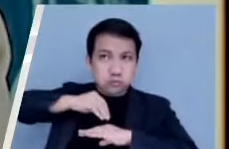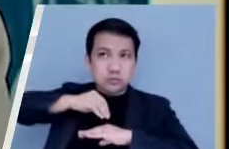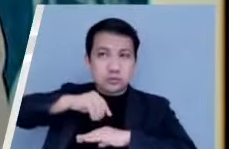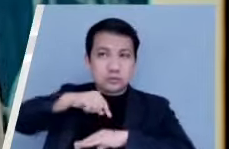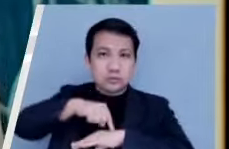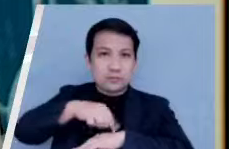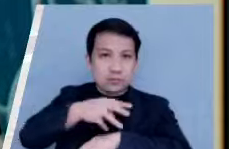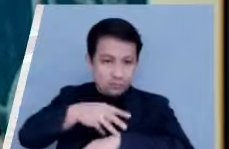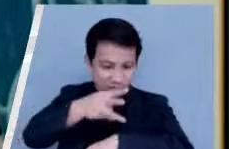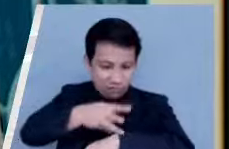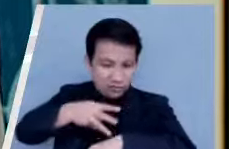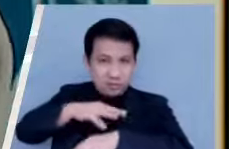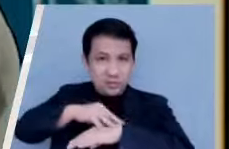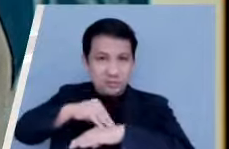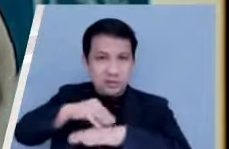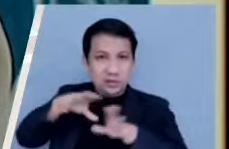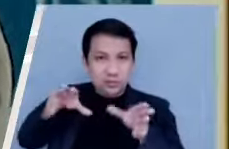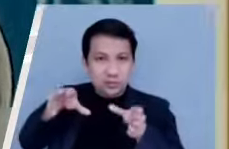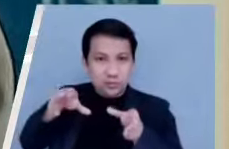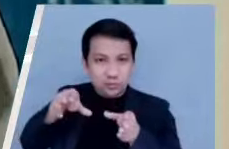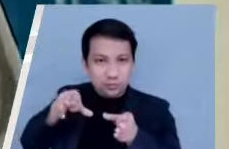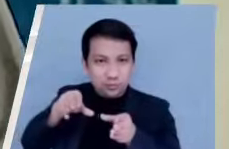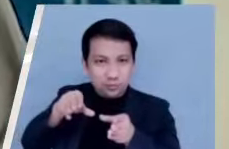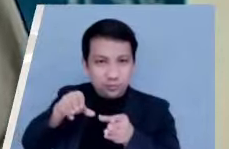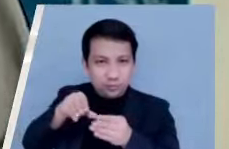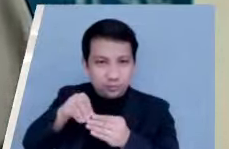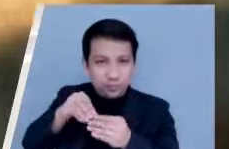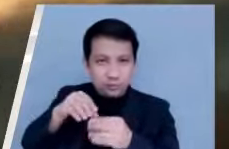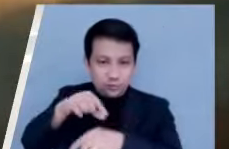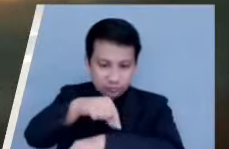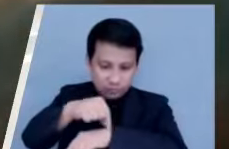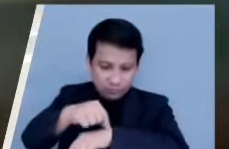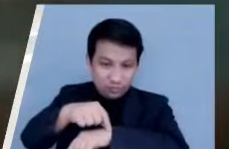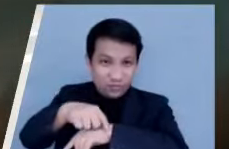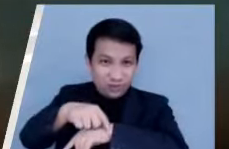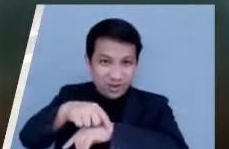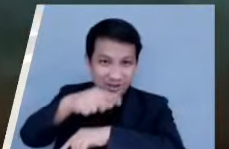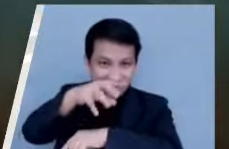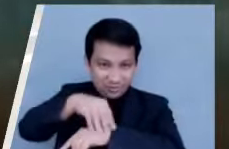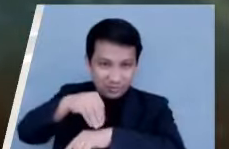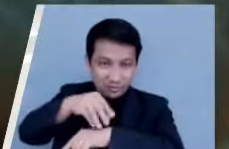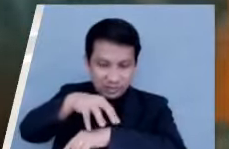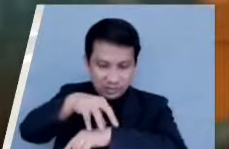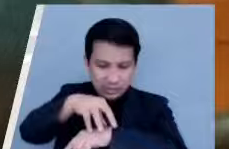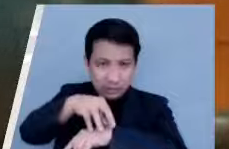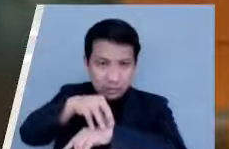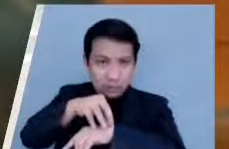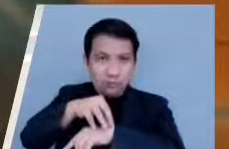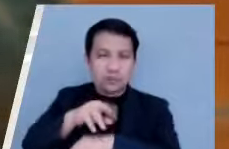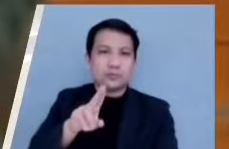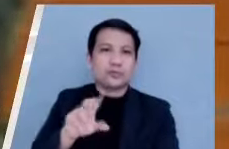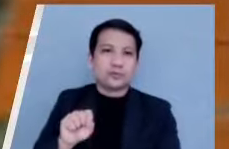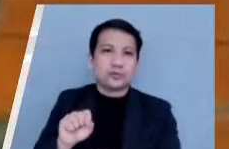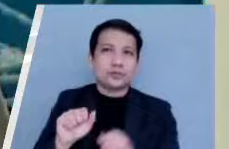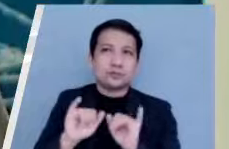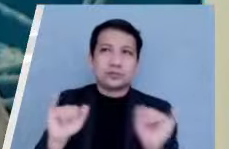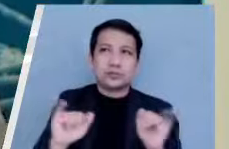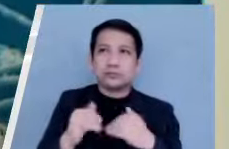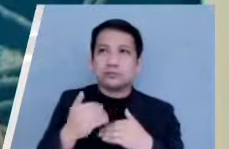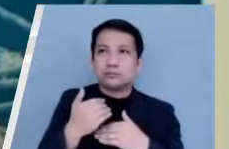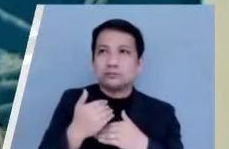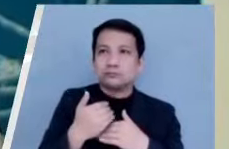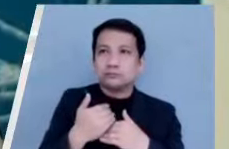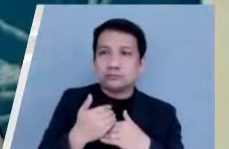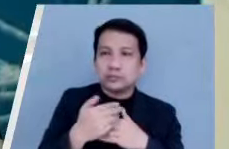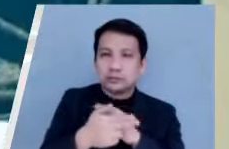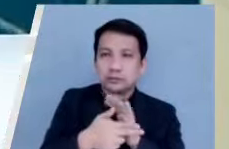parang nag-shrink din ng konti. So, lumiliit ng lumiliit yung sugat. We compared it sa US na brand. And yung